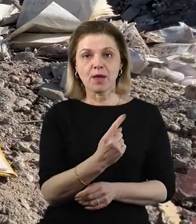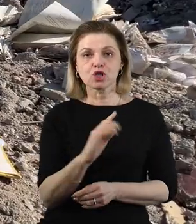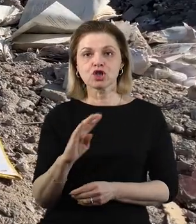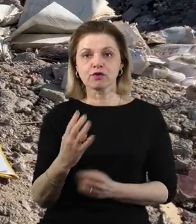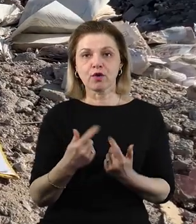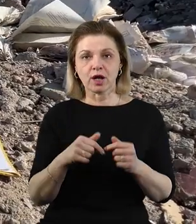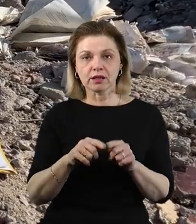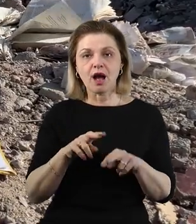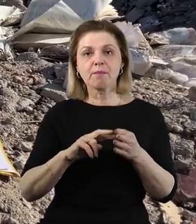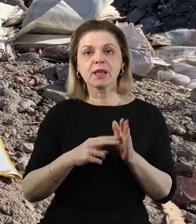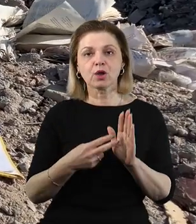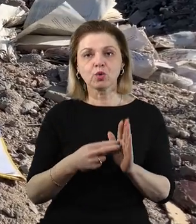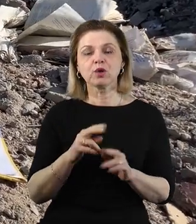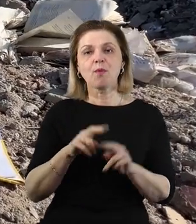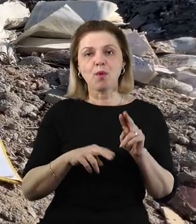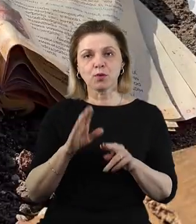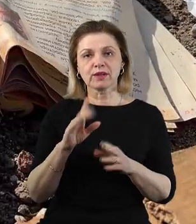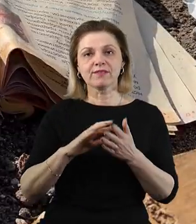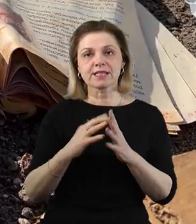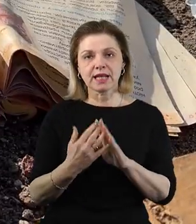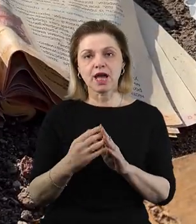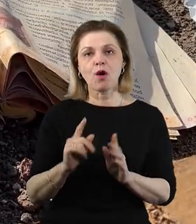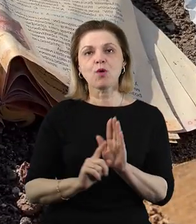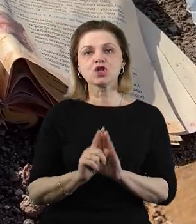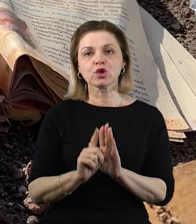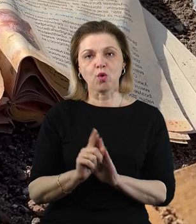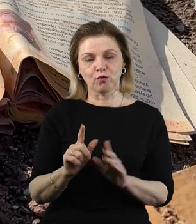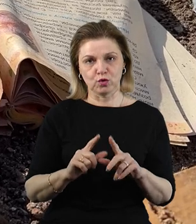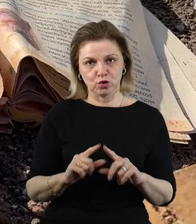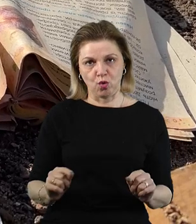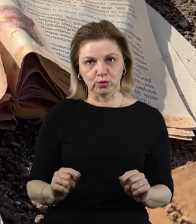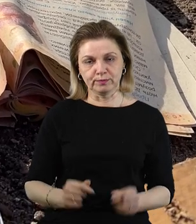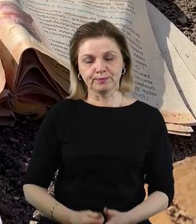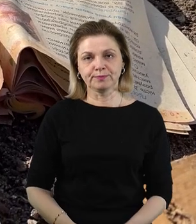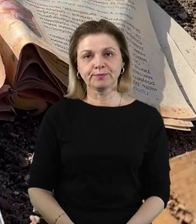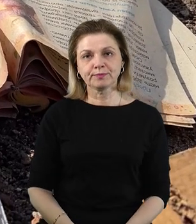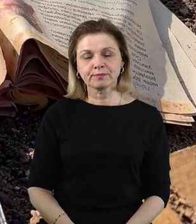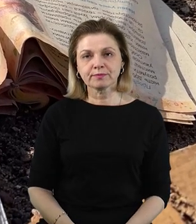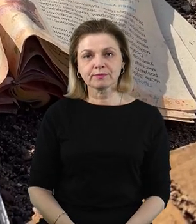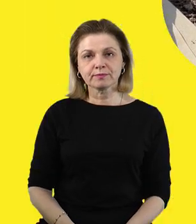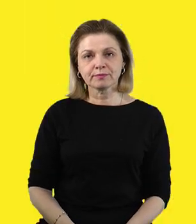класів планують у селі побудувати початкову школу Єлизавета кротик суспільне новини